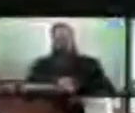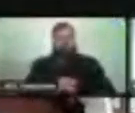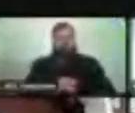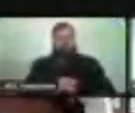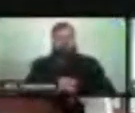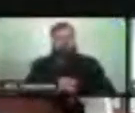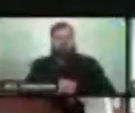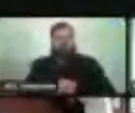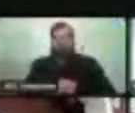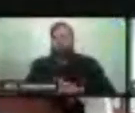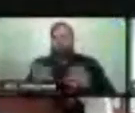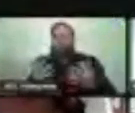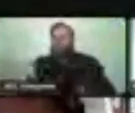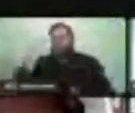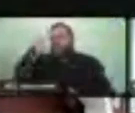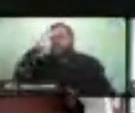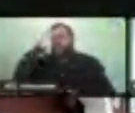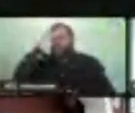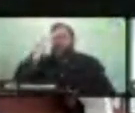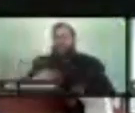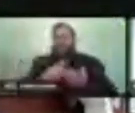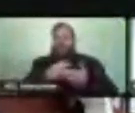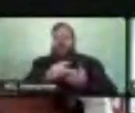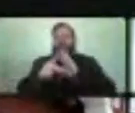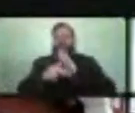Na kama mnavyojua,